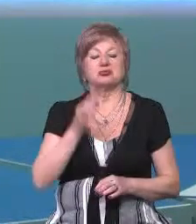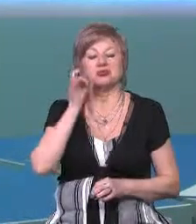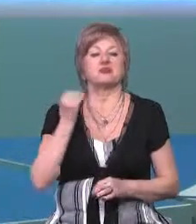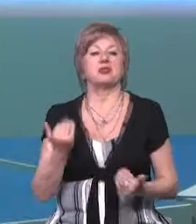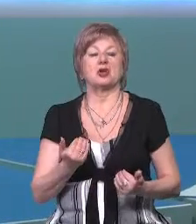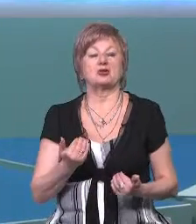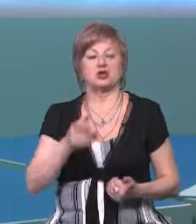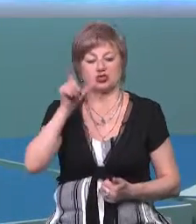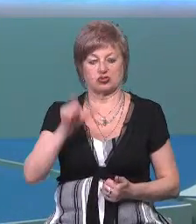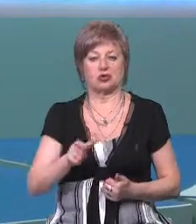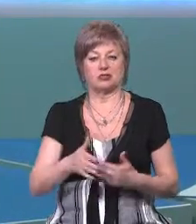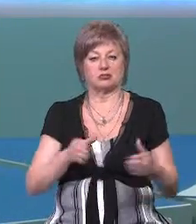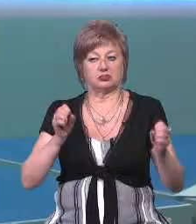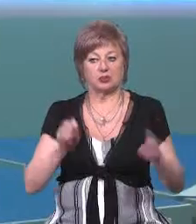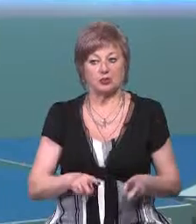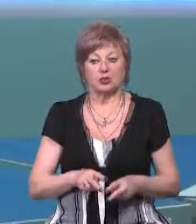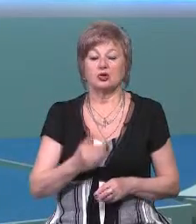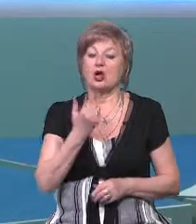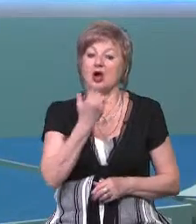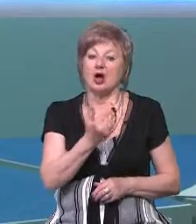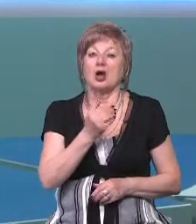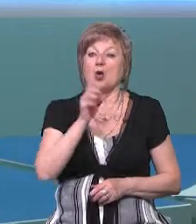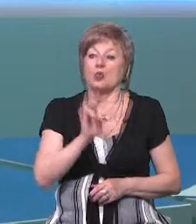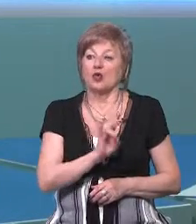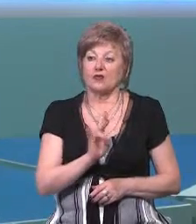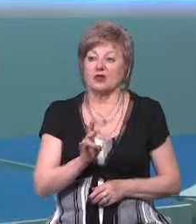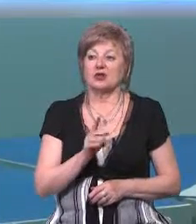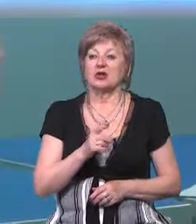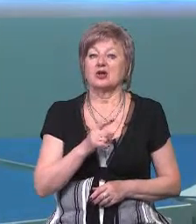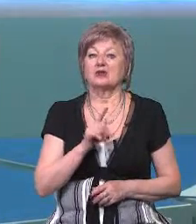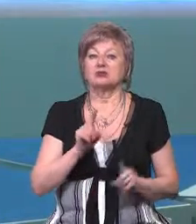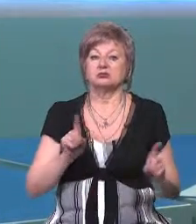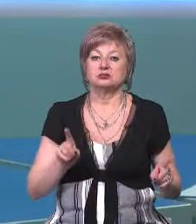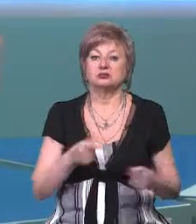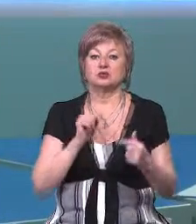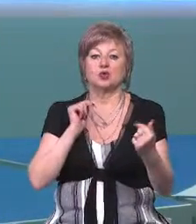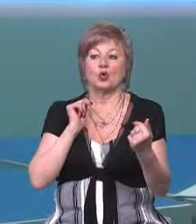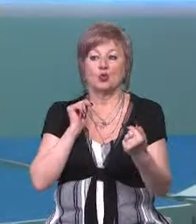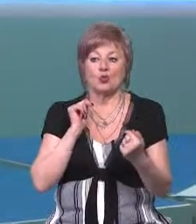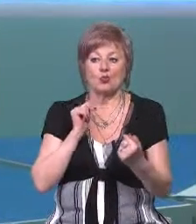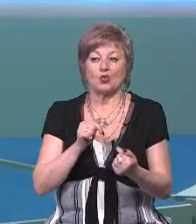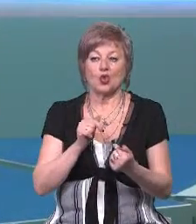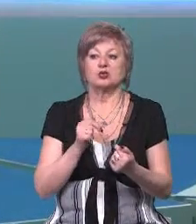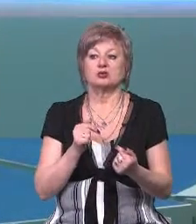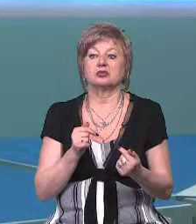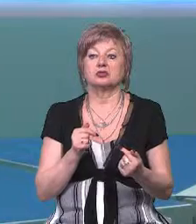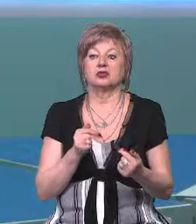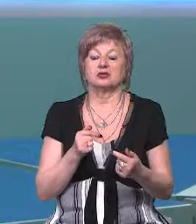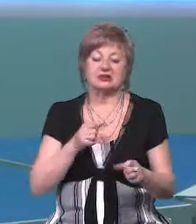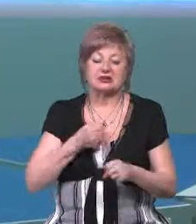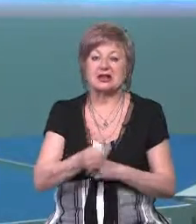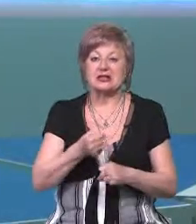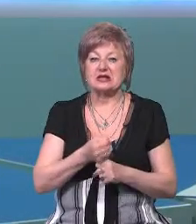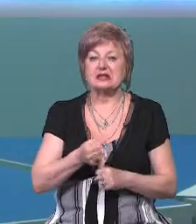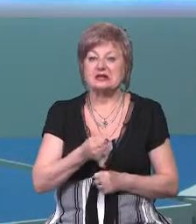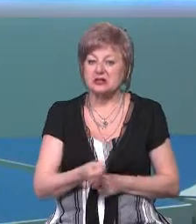була людина, як фахівець. І він ну, очолив спротив сповідуючої церкви, спротив нацизму